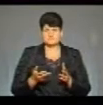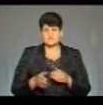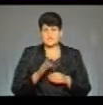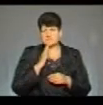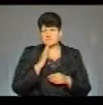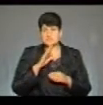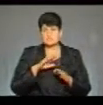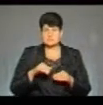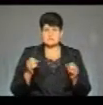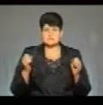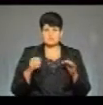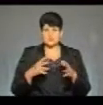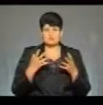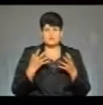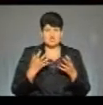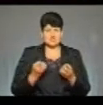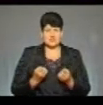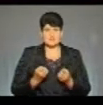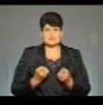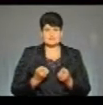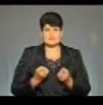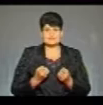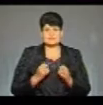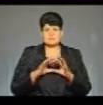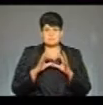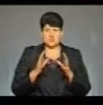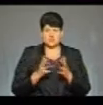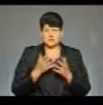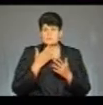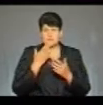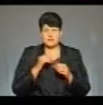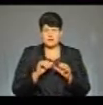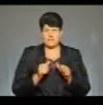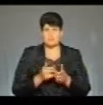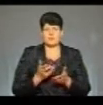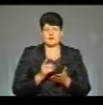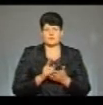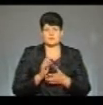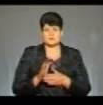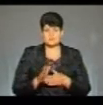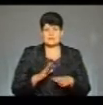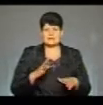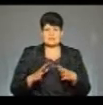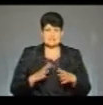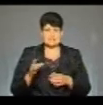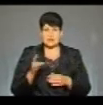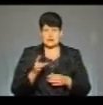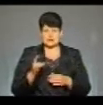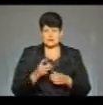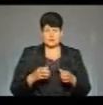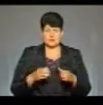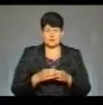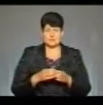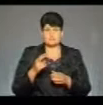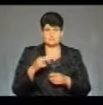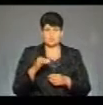дівчата після збору ще не набрали з м'ячем тої форми, яка має бути. Тренер рівненської команди Регіна